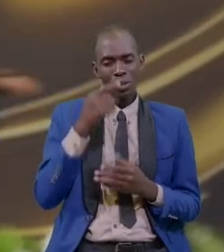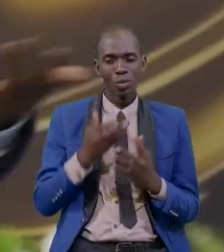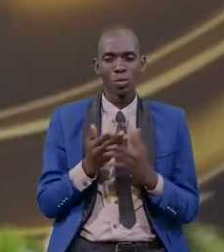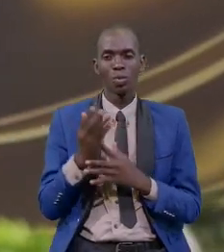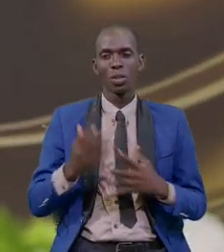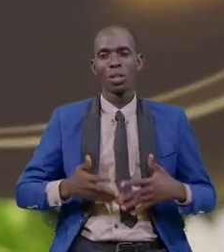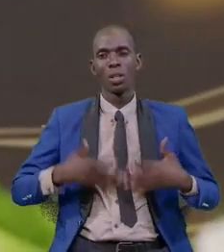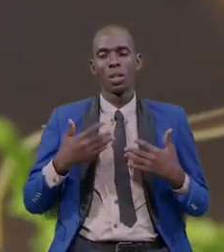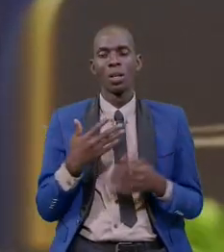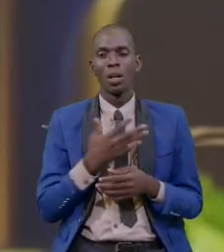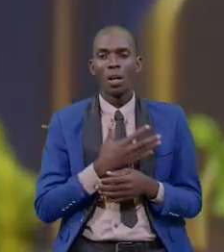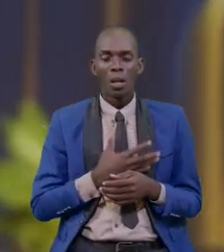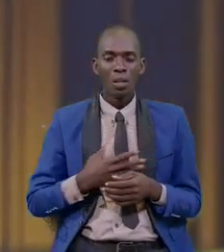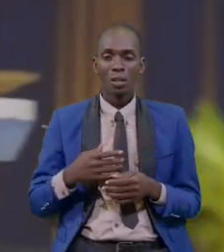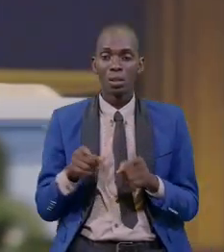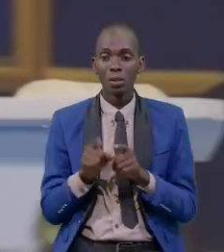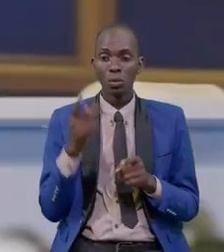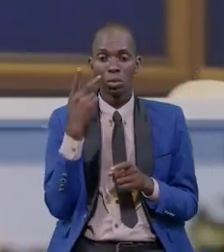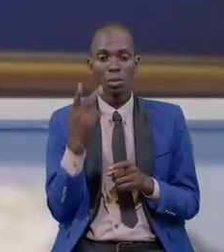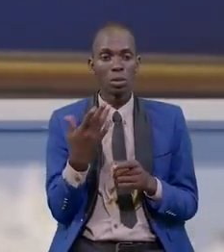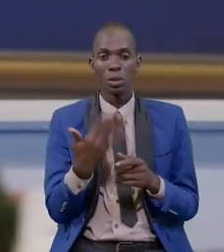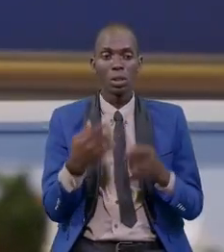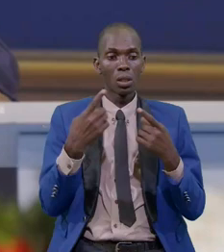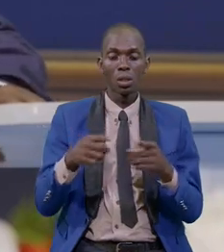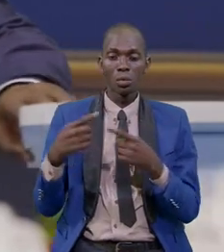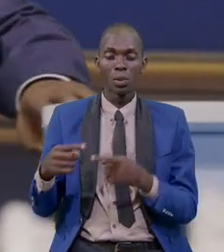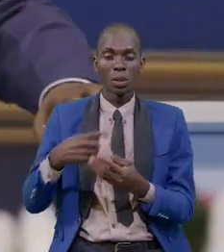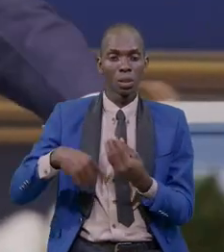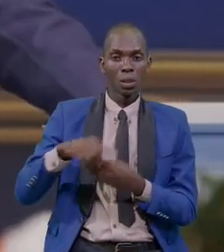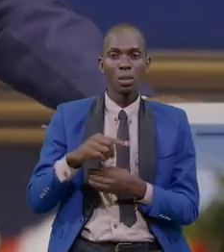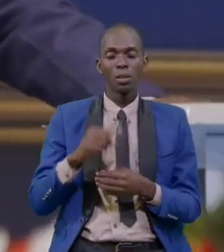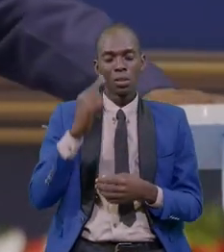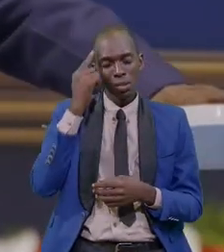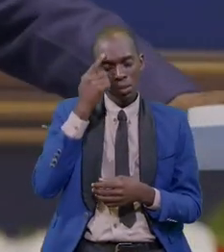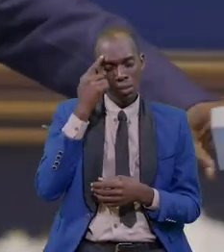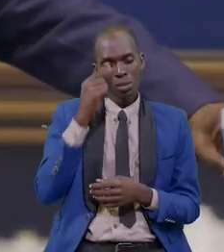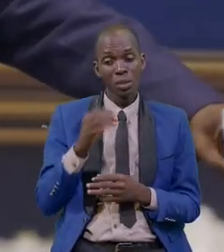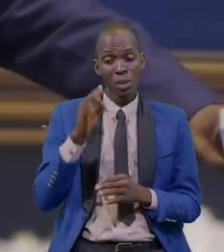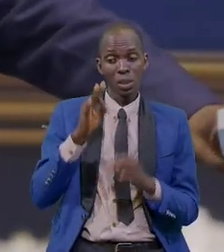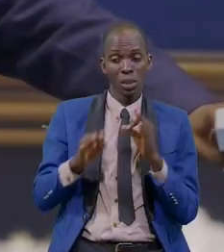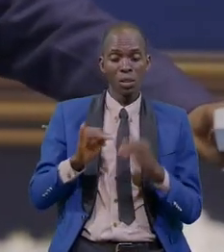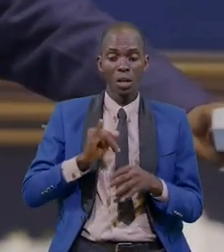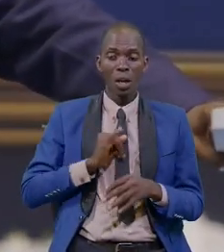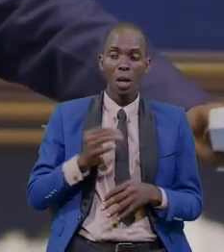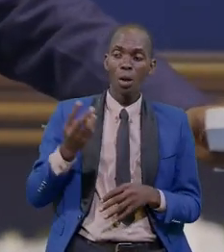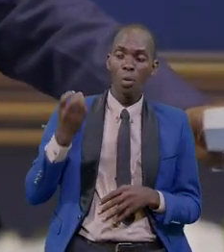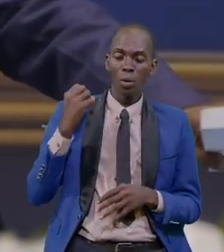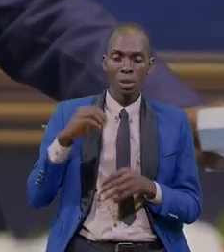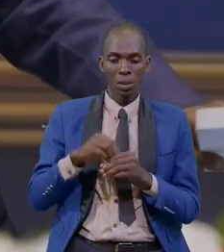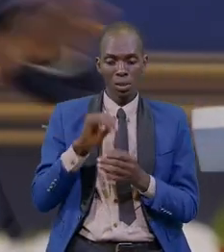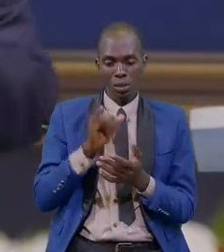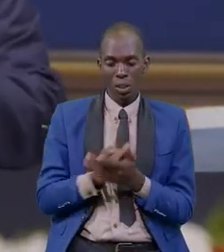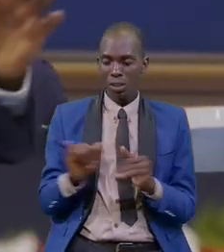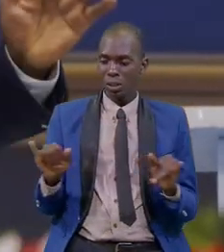correctement. Lorsque tu vois des situations comme ça dans la vie, pense. Si j'étais dans cette situation,